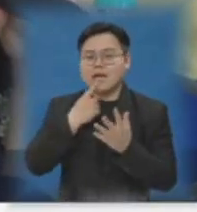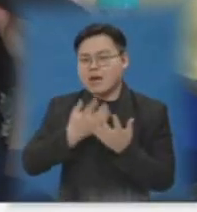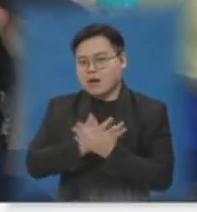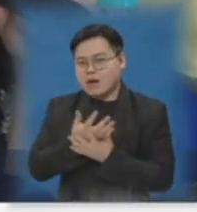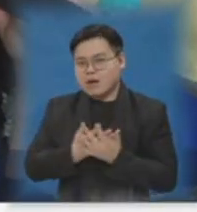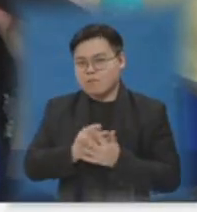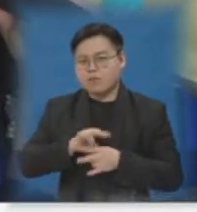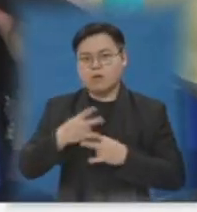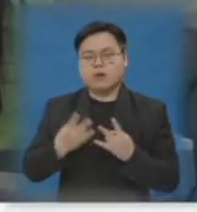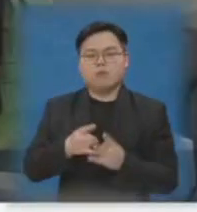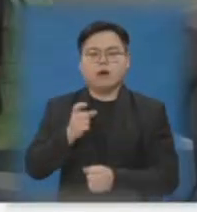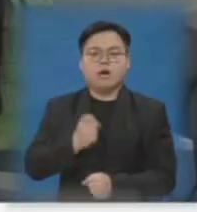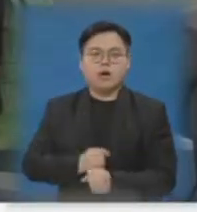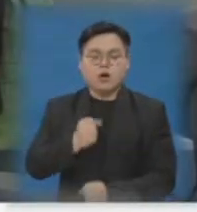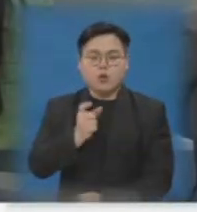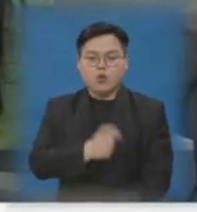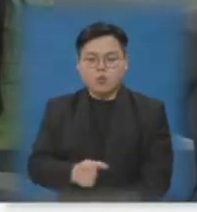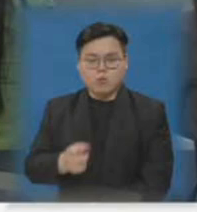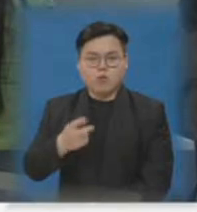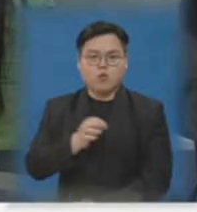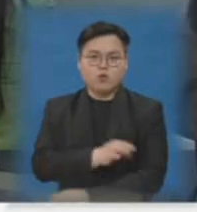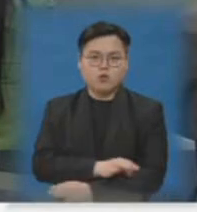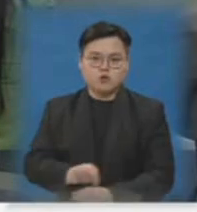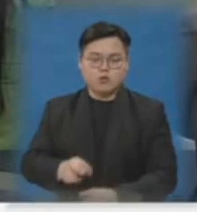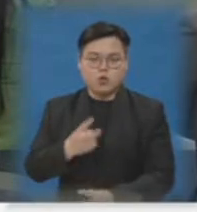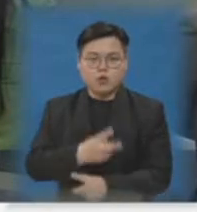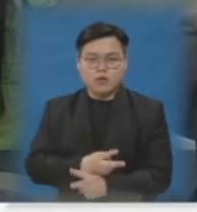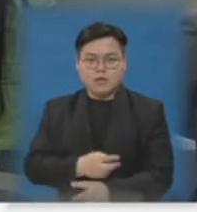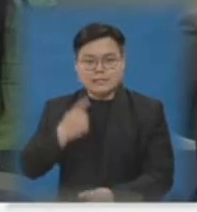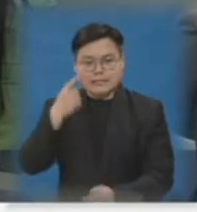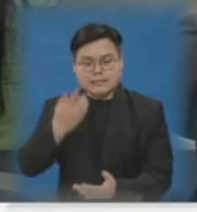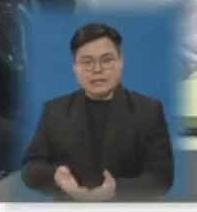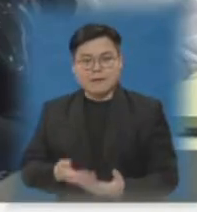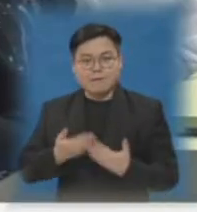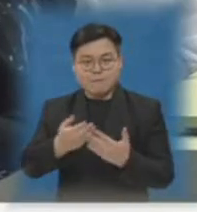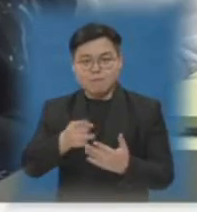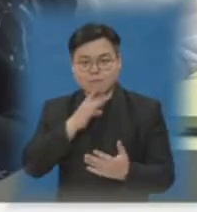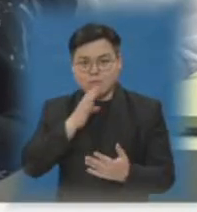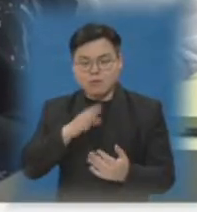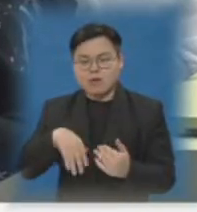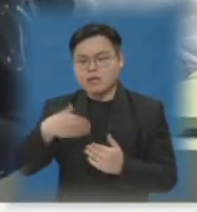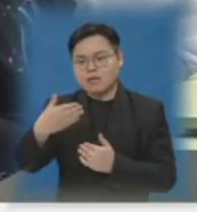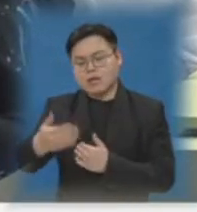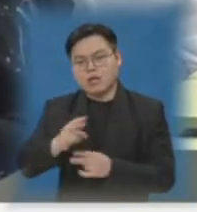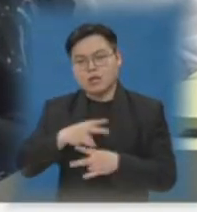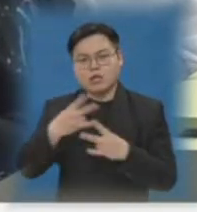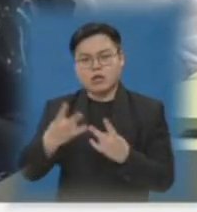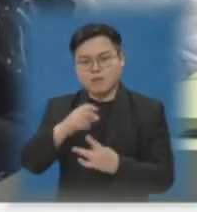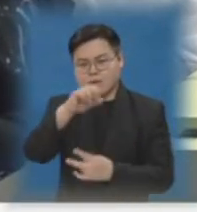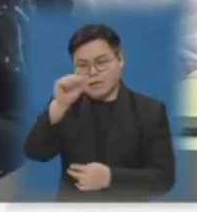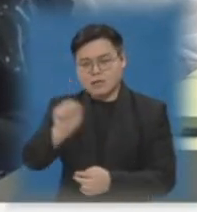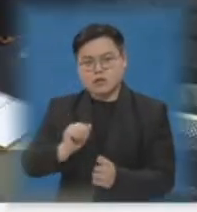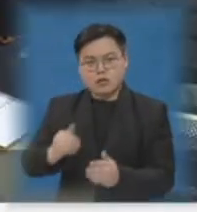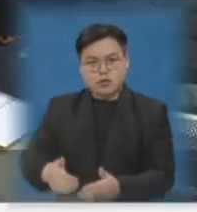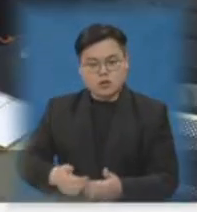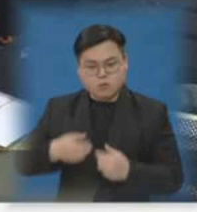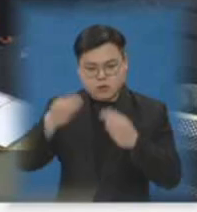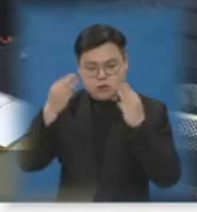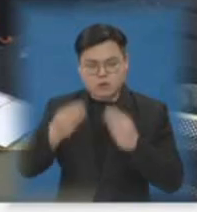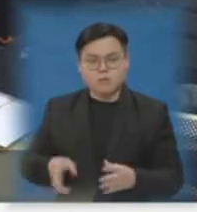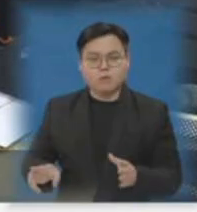ажилтны эрхцөөн байдлын тухай хуулийн төсөлд нэмэлт санал оруулснаар нийгмийн ажилтны нийгмийн асуудлыг дэмжих, шийдвэрлэх боломж бүрдэх